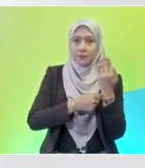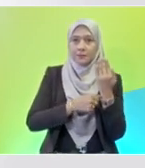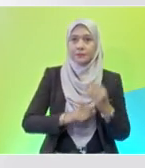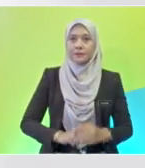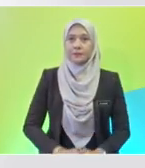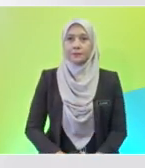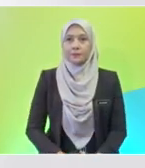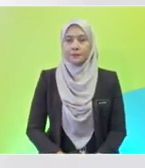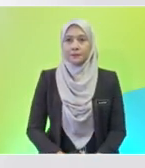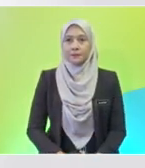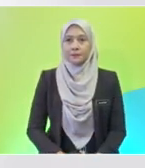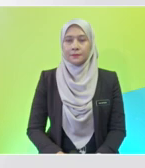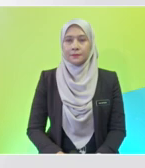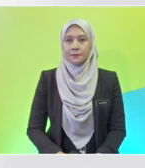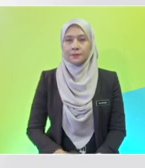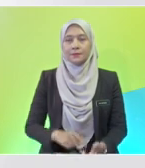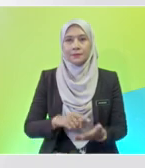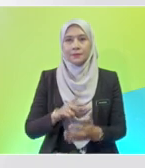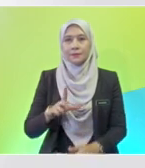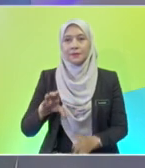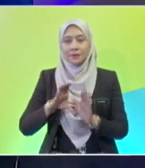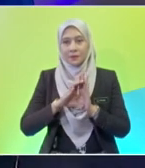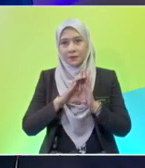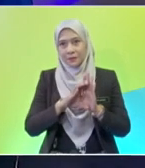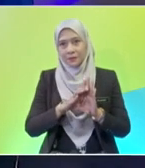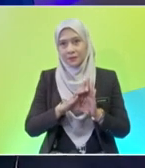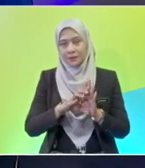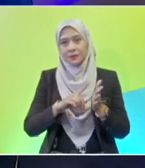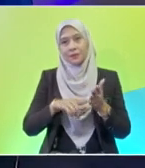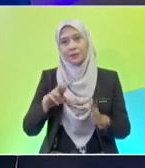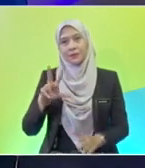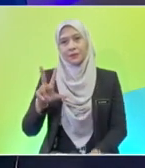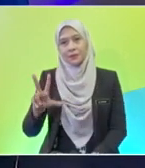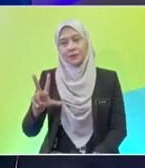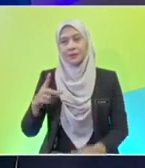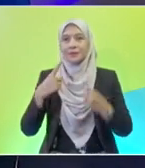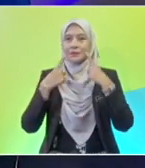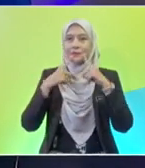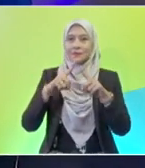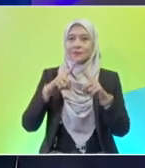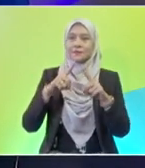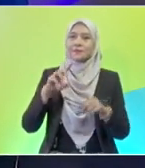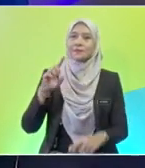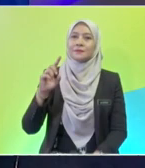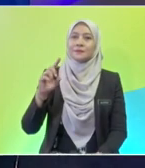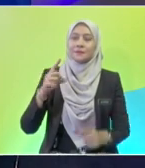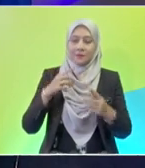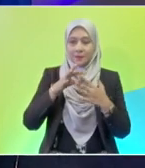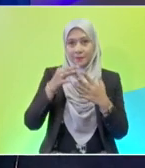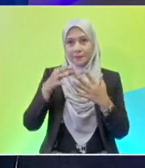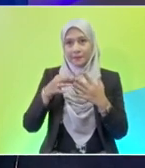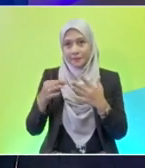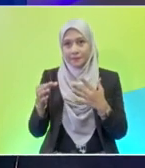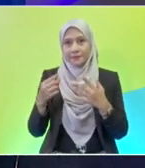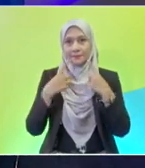biaya inilah contoh irfannya tadi ada tiga saja pilihan sebab ada tiga jenis